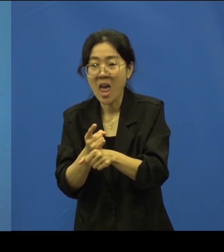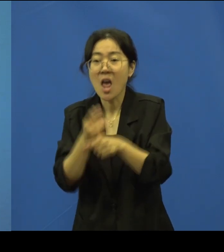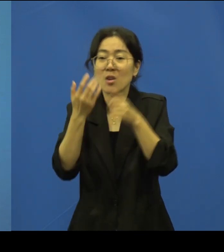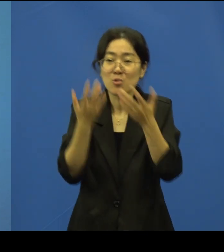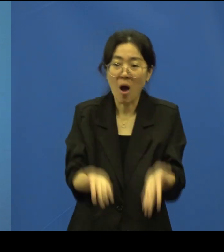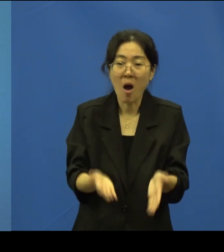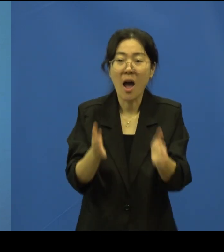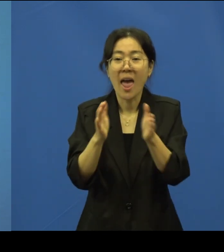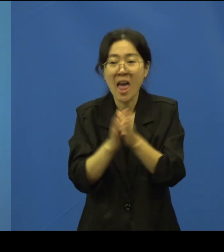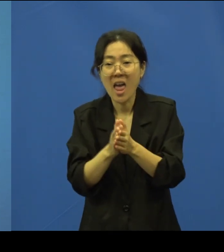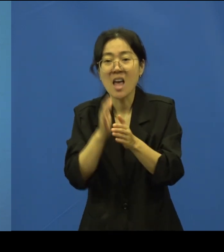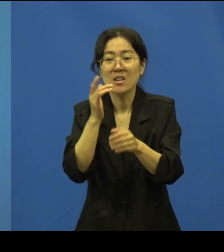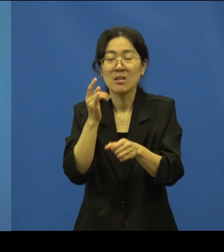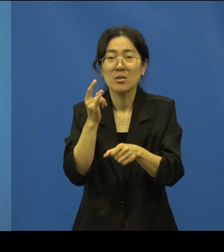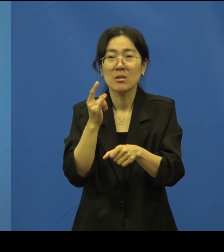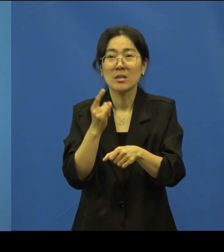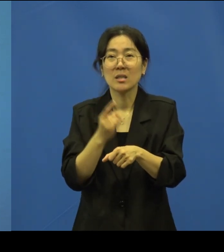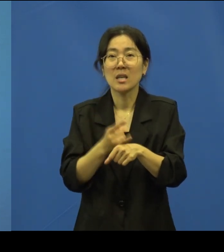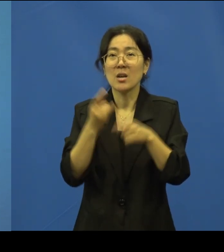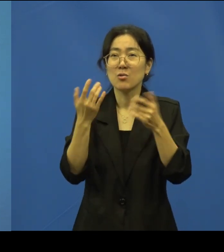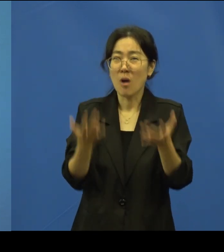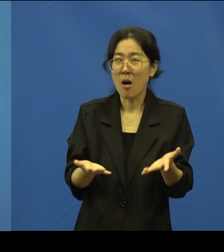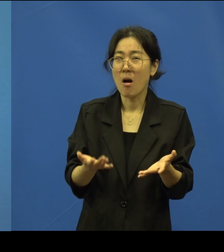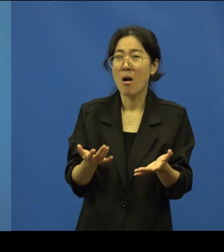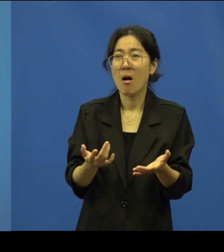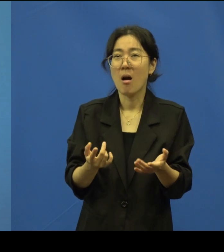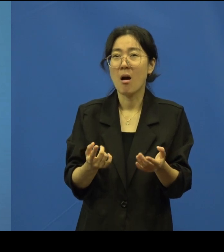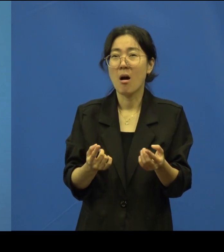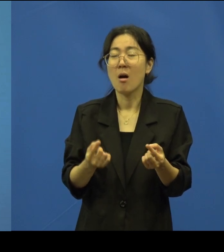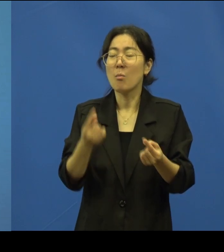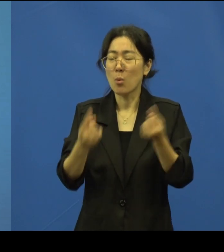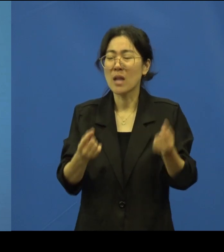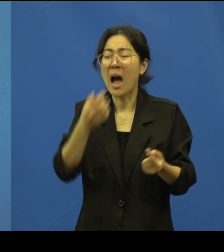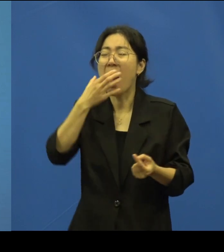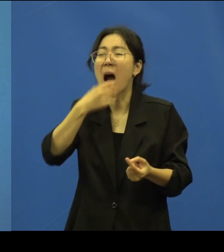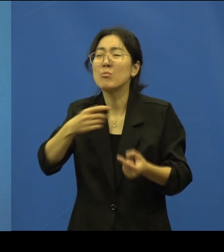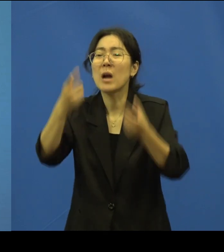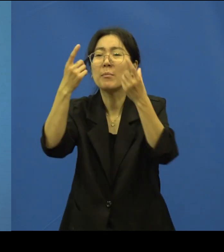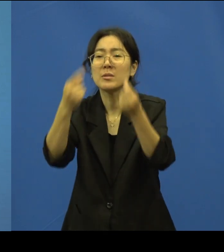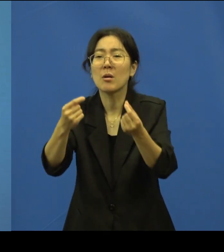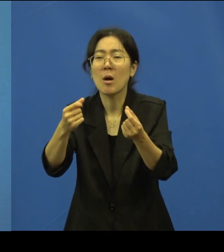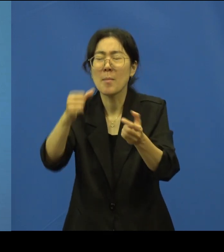내 전 생애 끝까지 아브라함처럼,